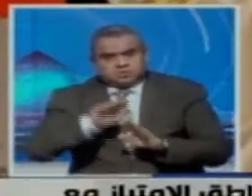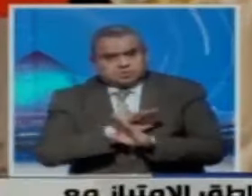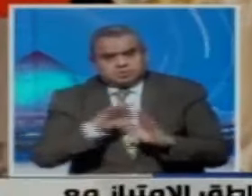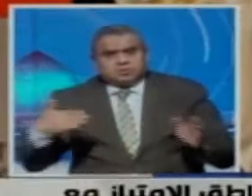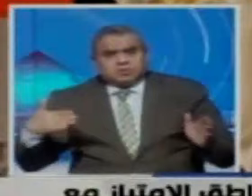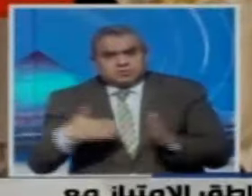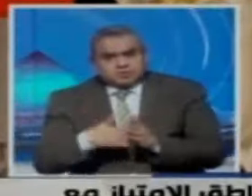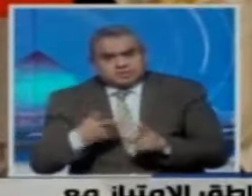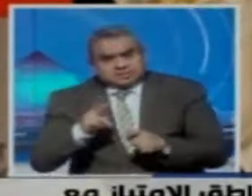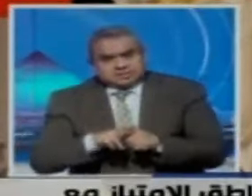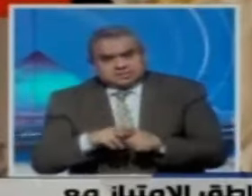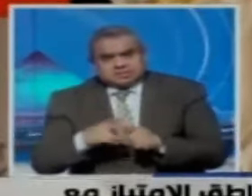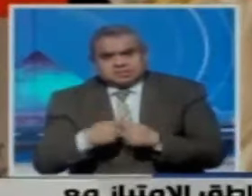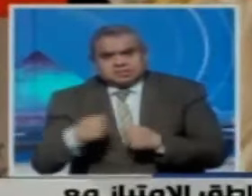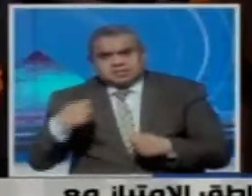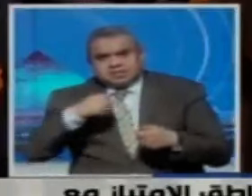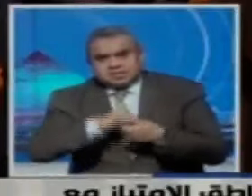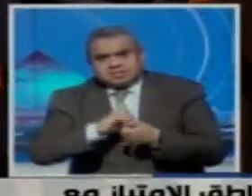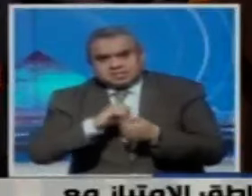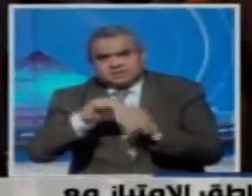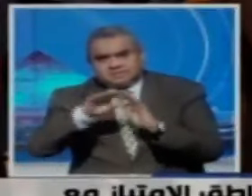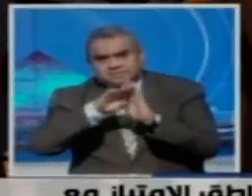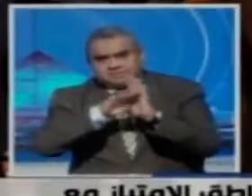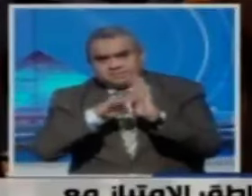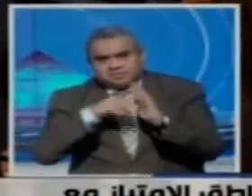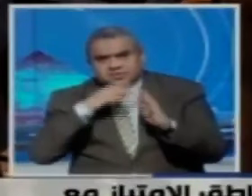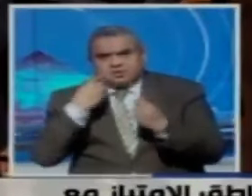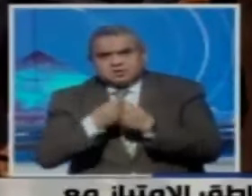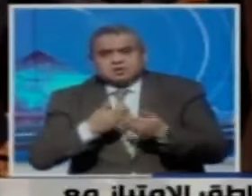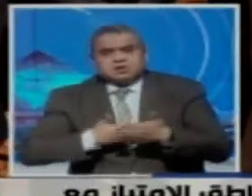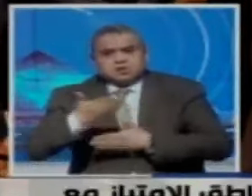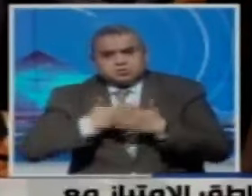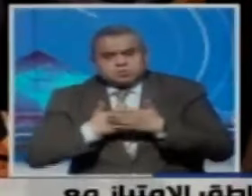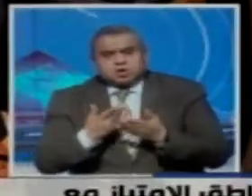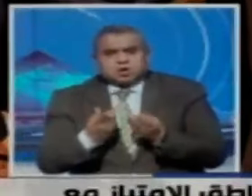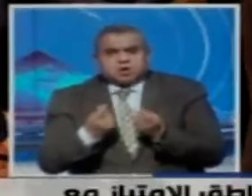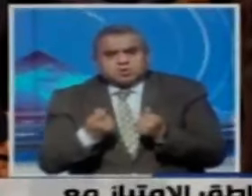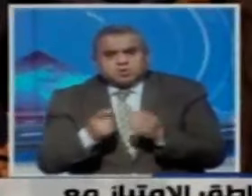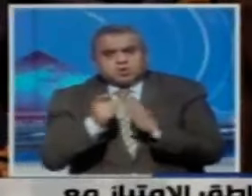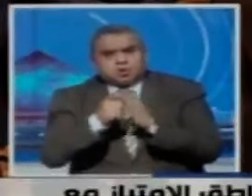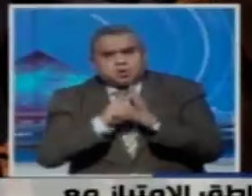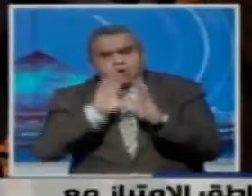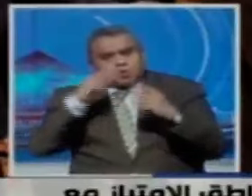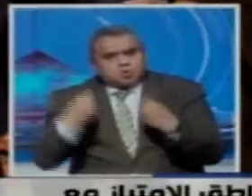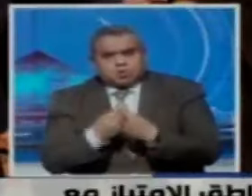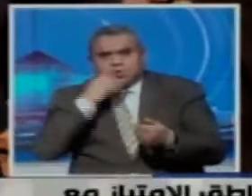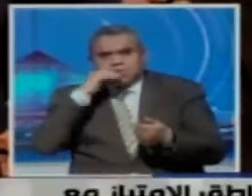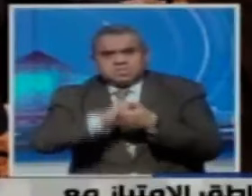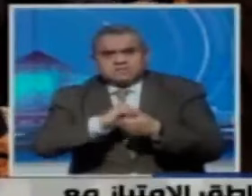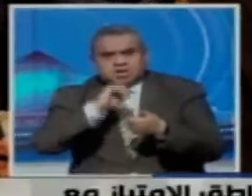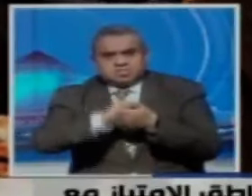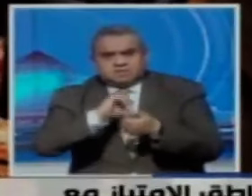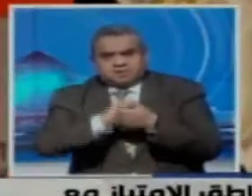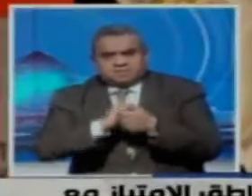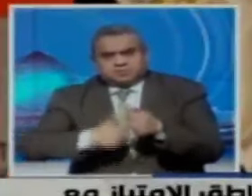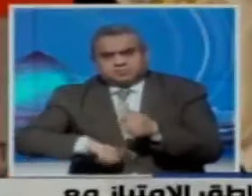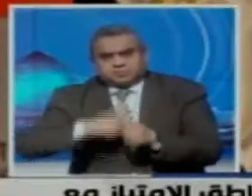الى اتفاق على البنود التجارية والمالية والقانونية. هذه الاتفاقية